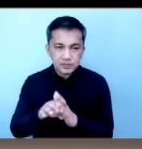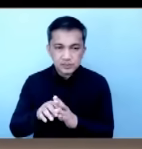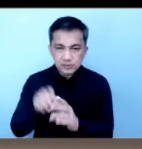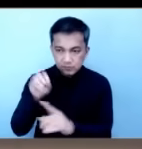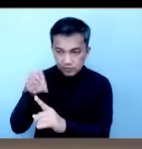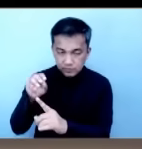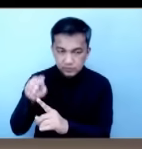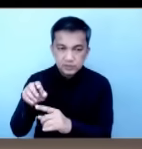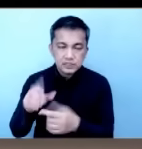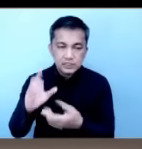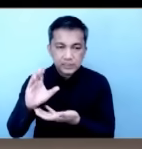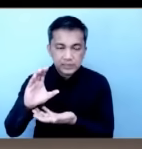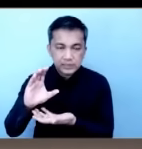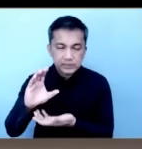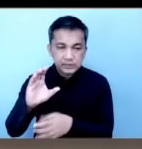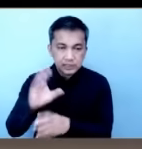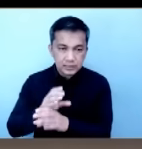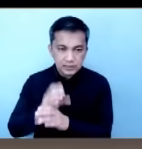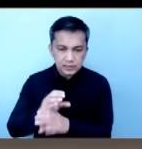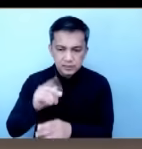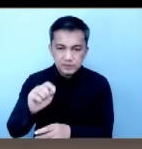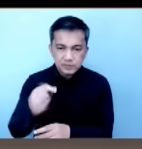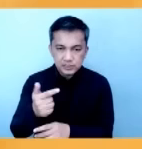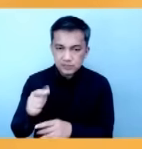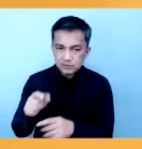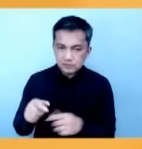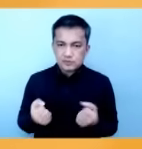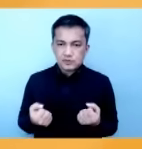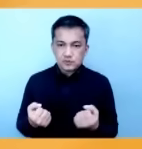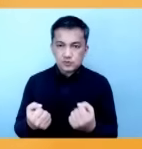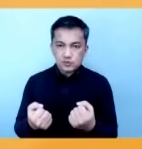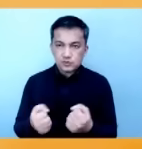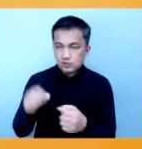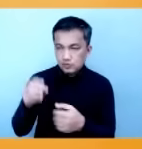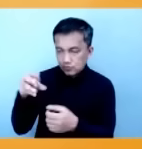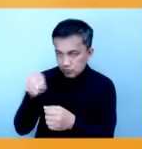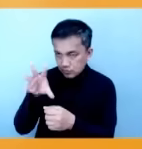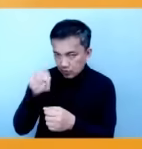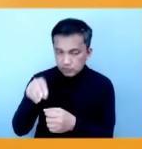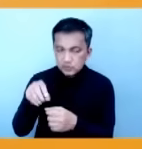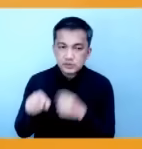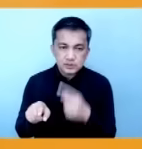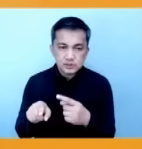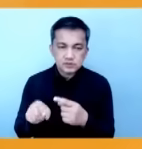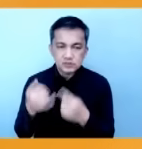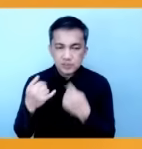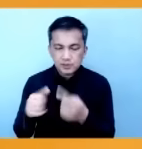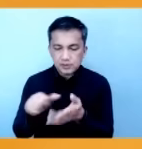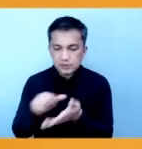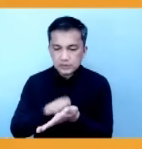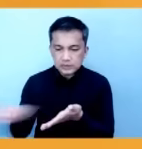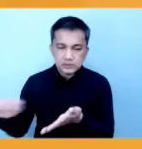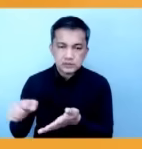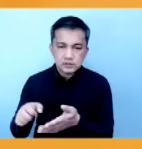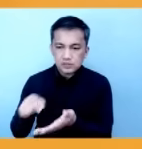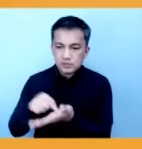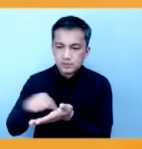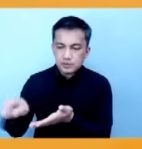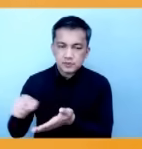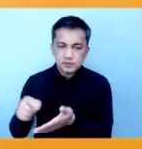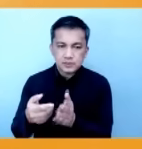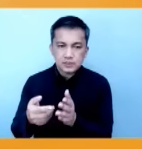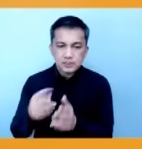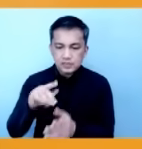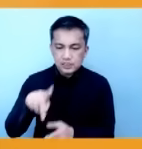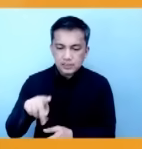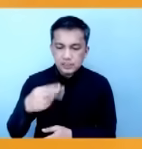at ang umanoy HPG escort sa kanilang unahan. Bida ng uploader sa ngayon burado ng post, nagbayad pa raw ng HPG escort